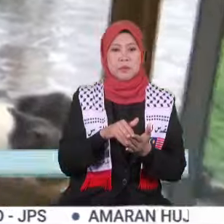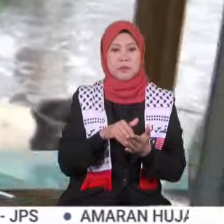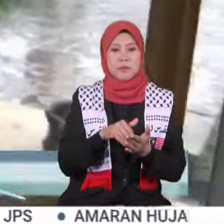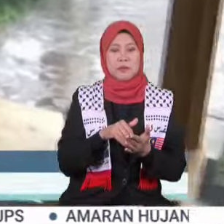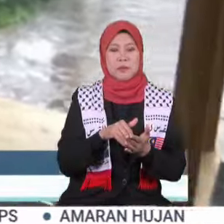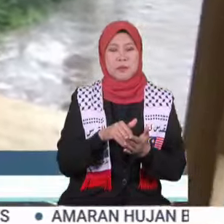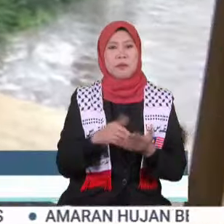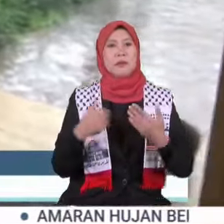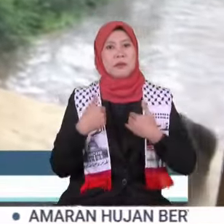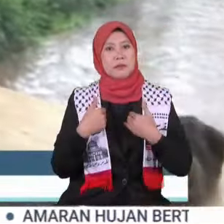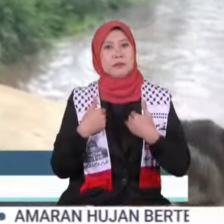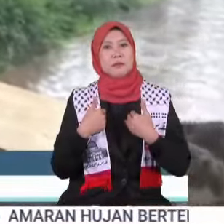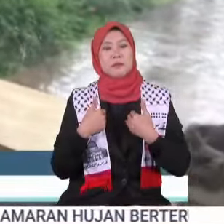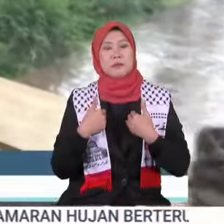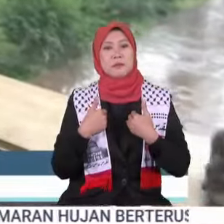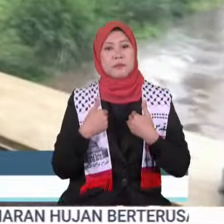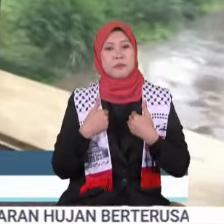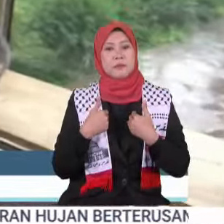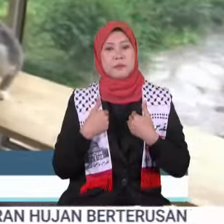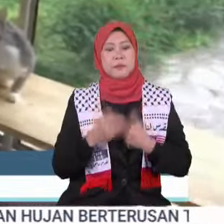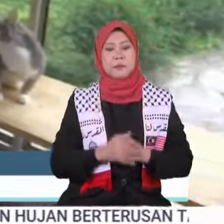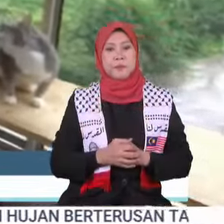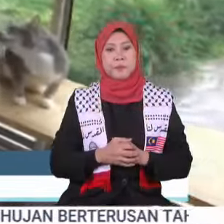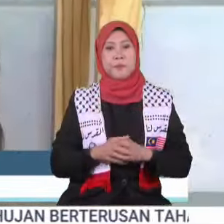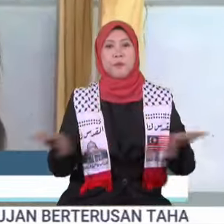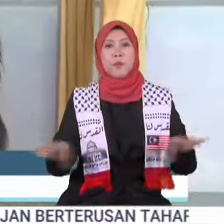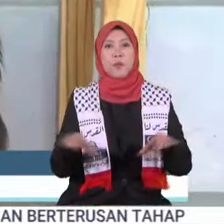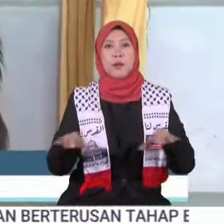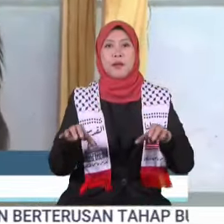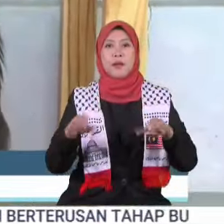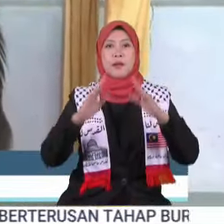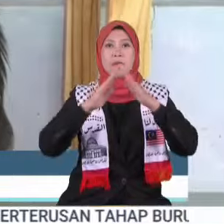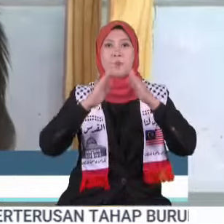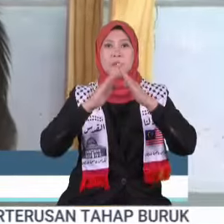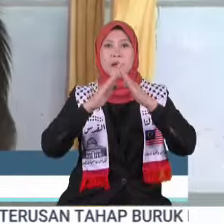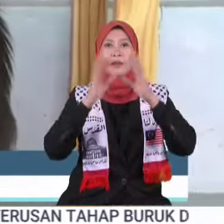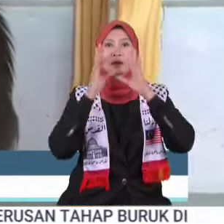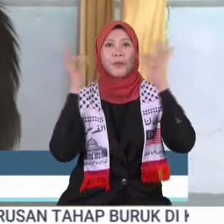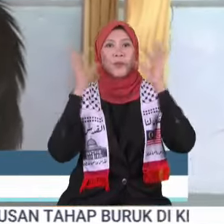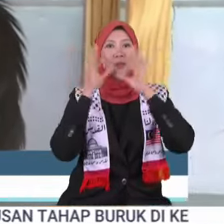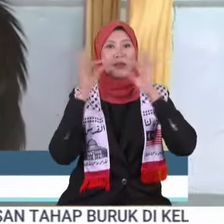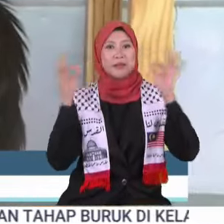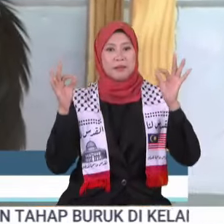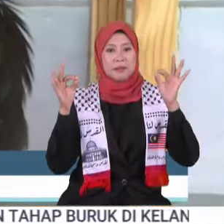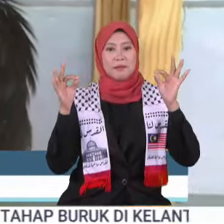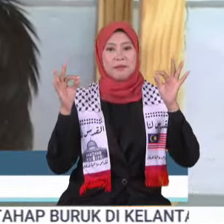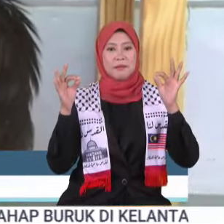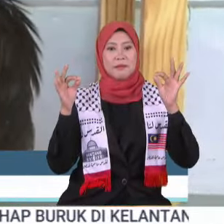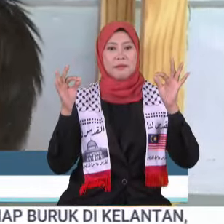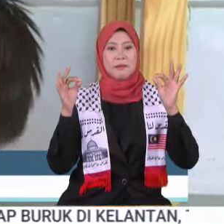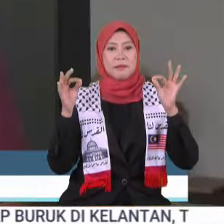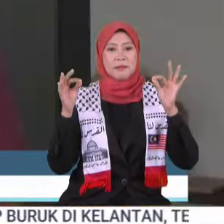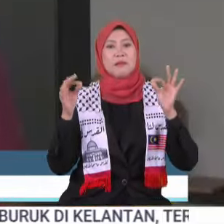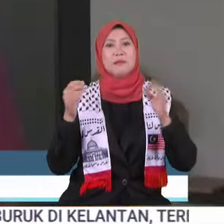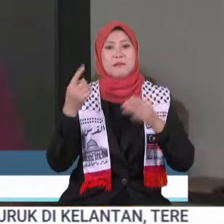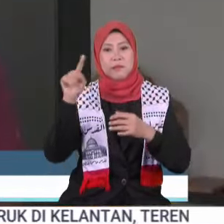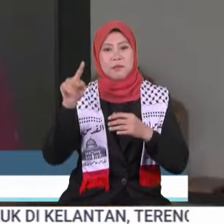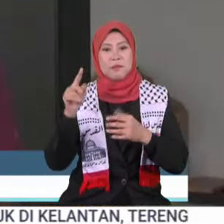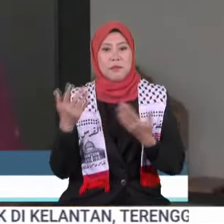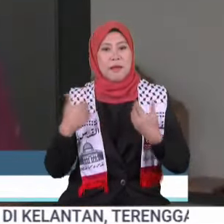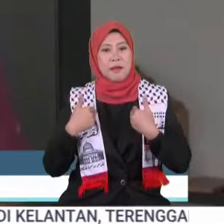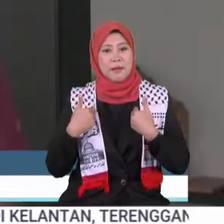kita ada duit sikit waktu tu juga, kita buat taman ataupun rumah kucing yang lebih kondusif lah untuk kucing-kucing, kerana